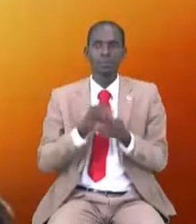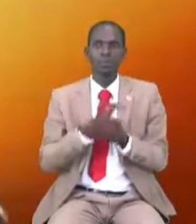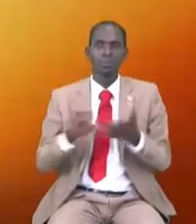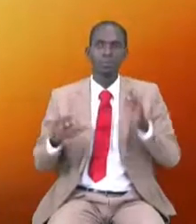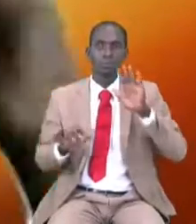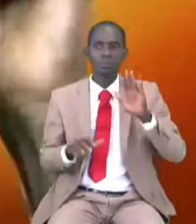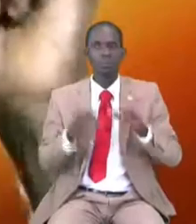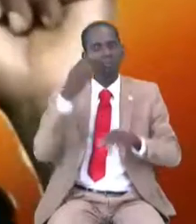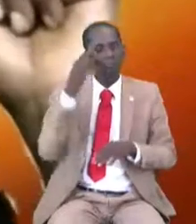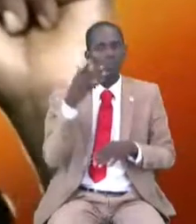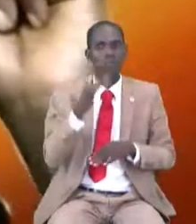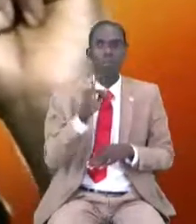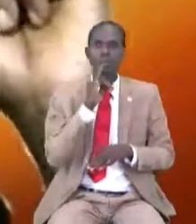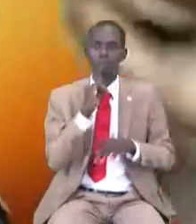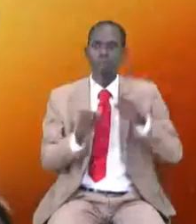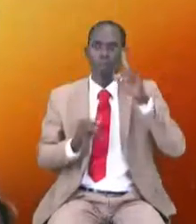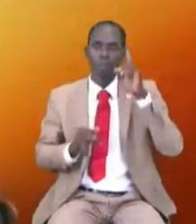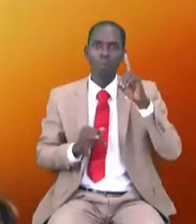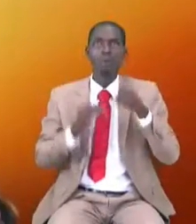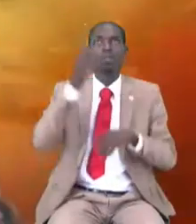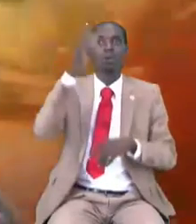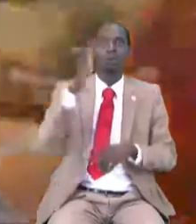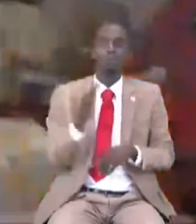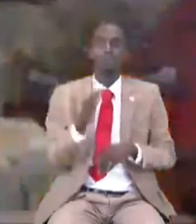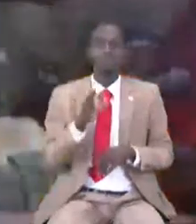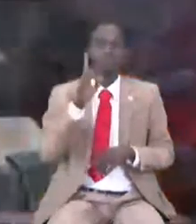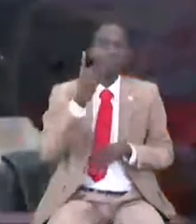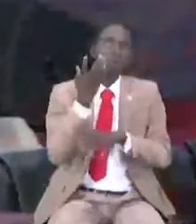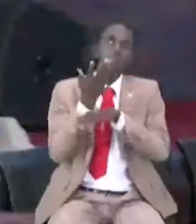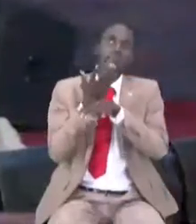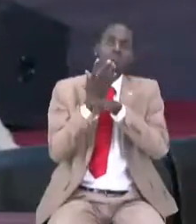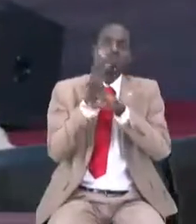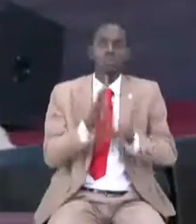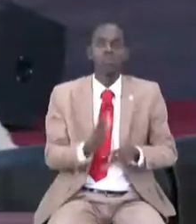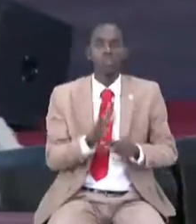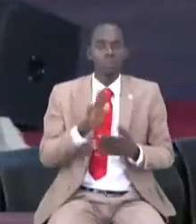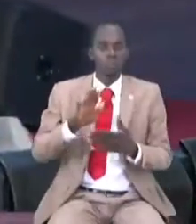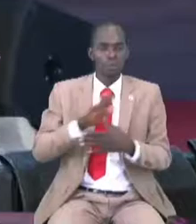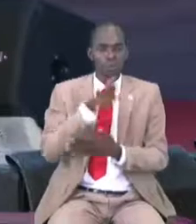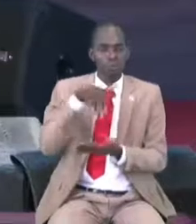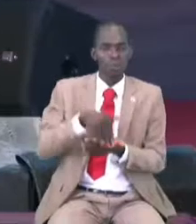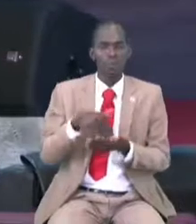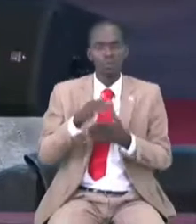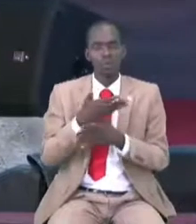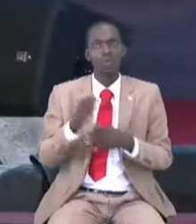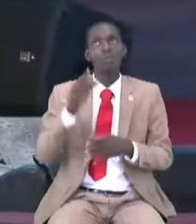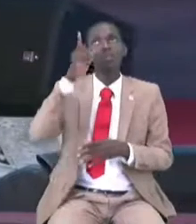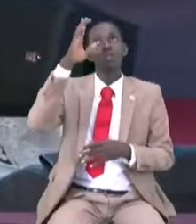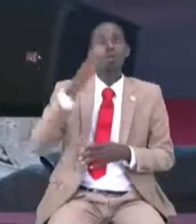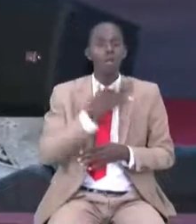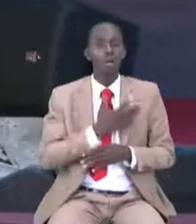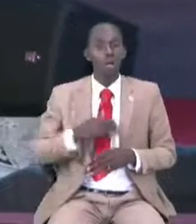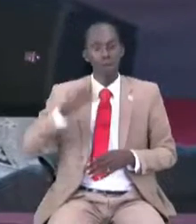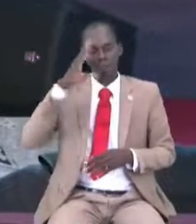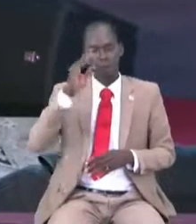médiateur entre Dieu et les hommes, Jésus-Christ, homme. Verset 6 nous dit, « Qui